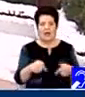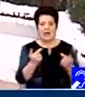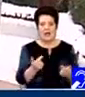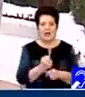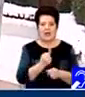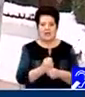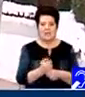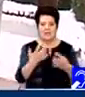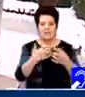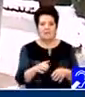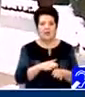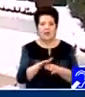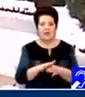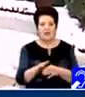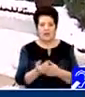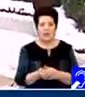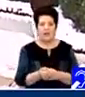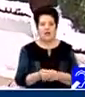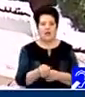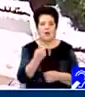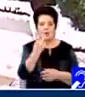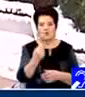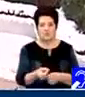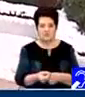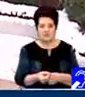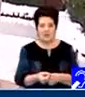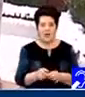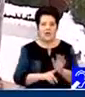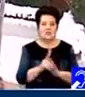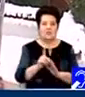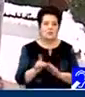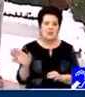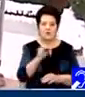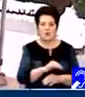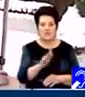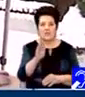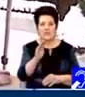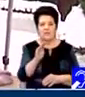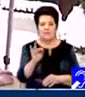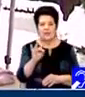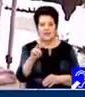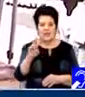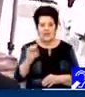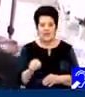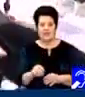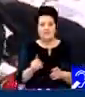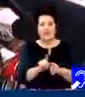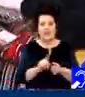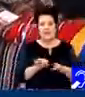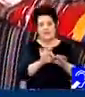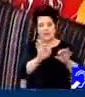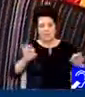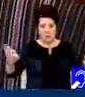Numai fabricarea catrinții poate fi o zi, dar începutul la toate firile acestea puse, că le spun așa și se